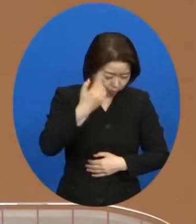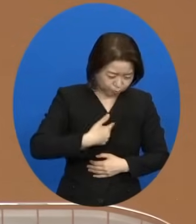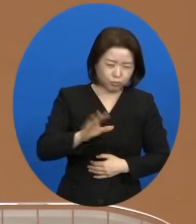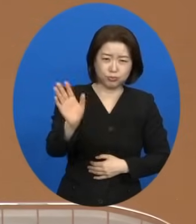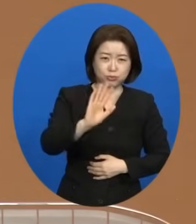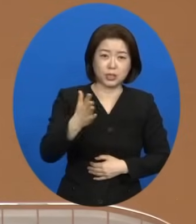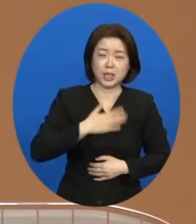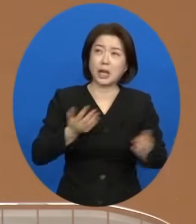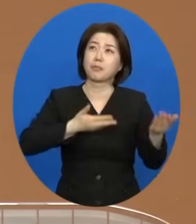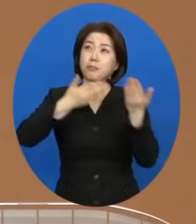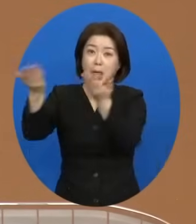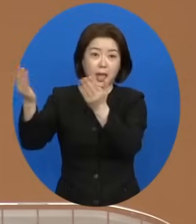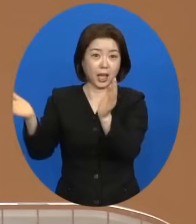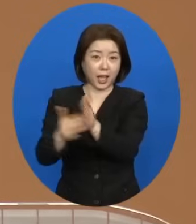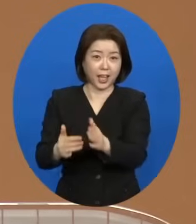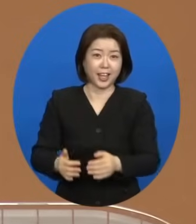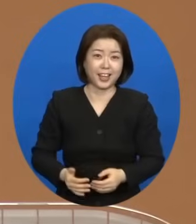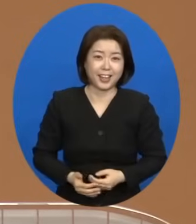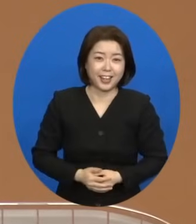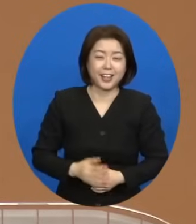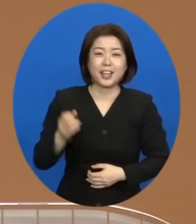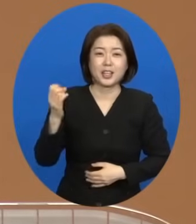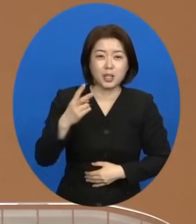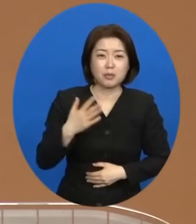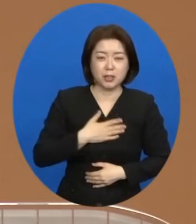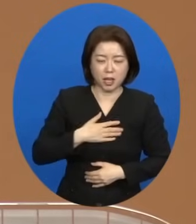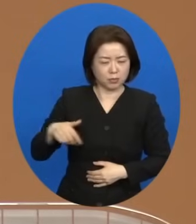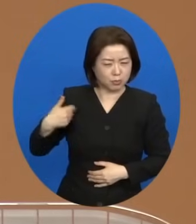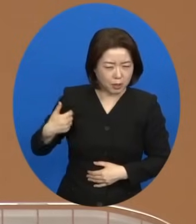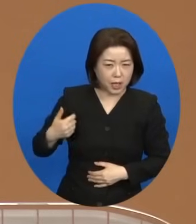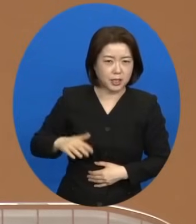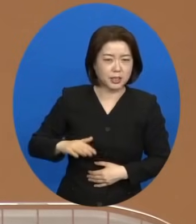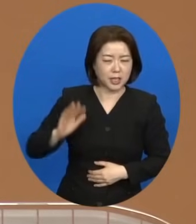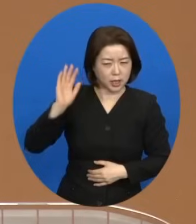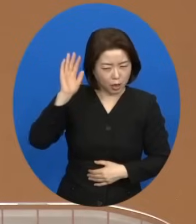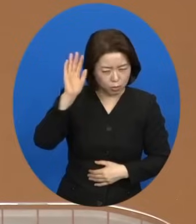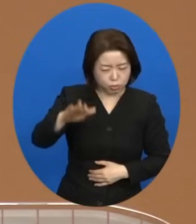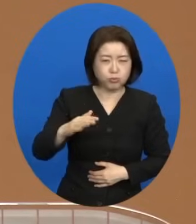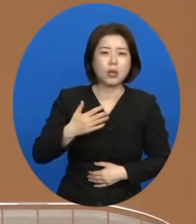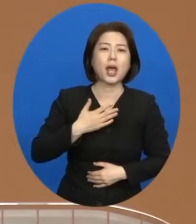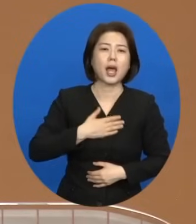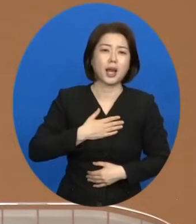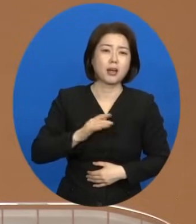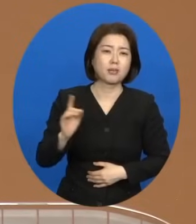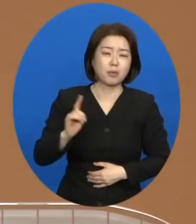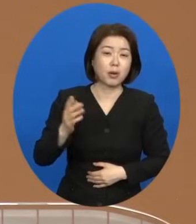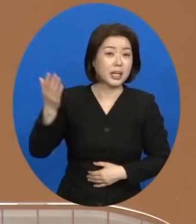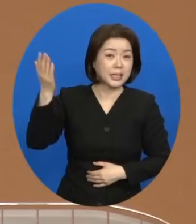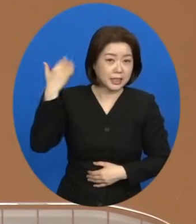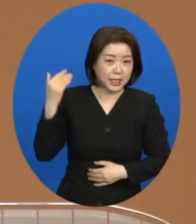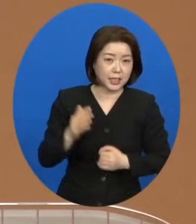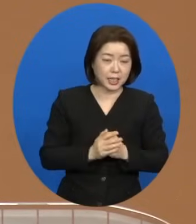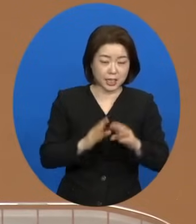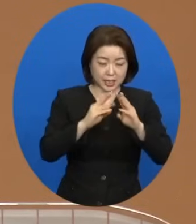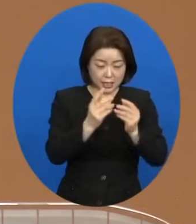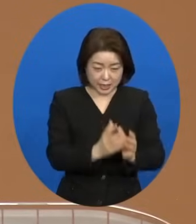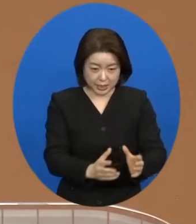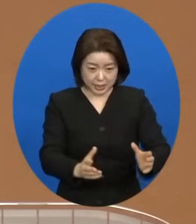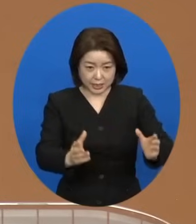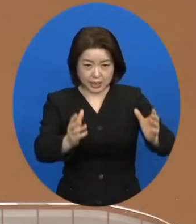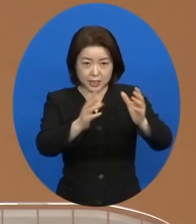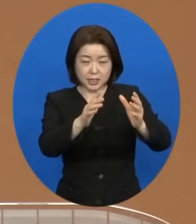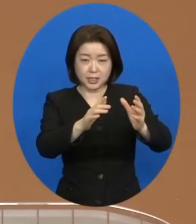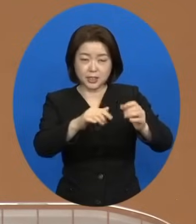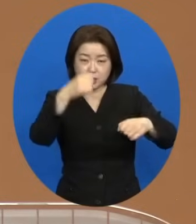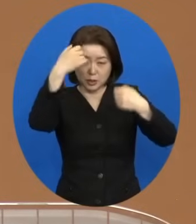그냥 좀 바쳐 버렸습니다 그래가지고 저는 몰랐는데 나중에 알았어요 제가 예전에 한번 질그릇의 노래 때